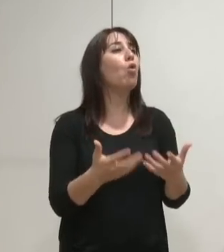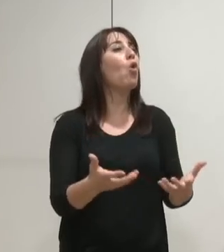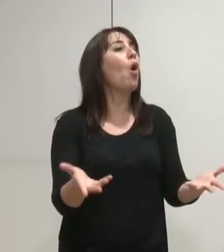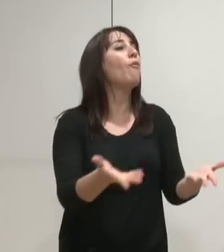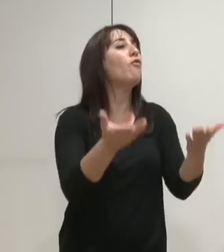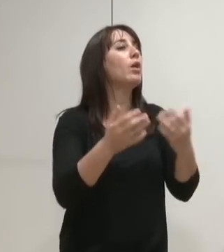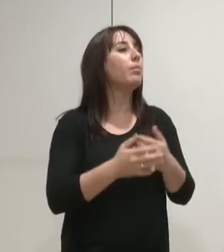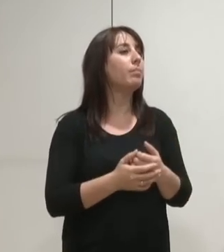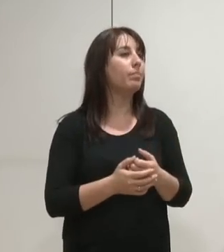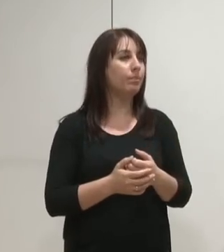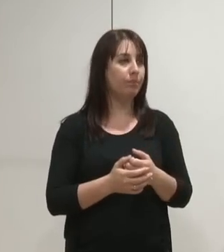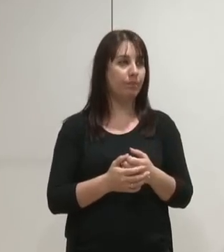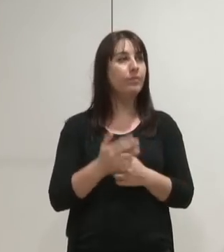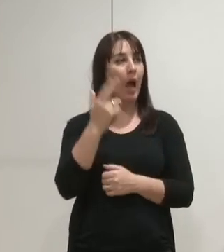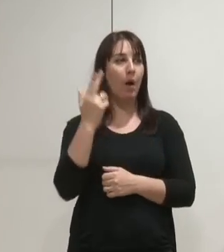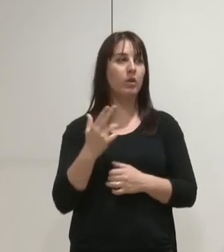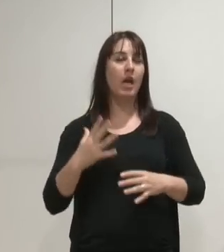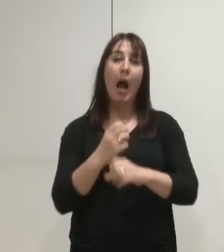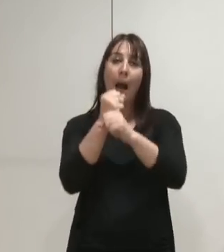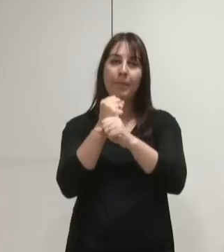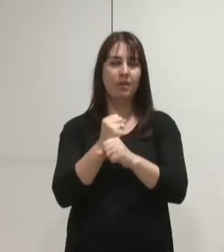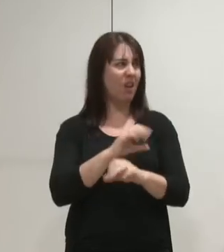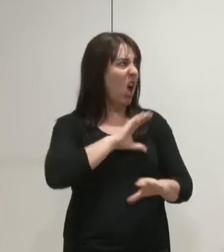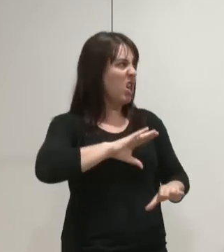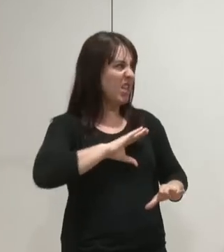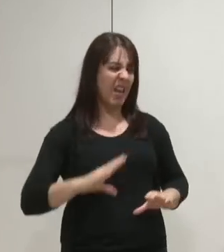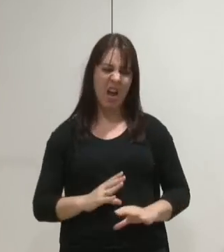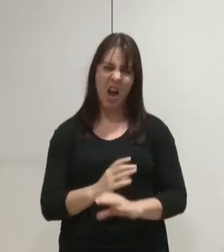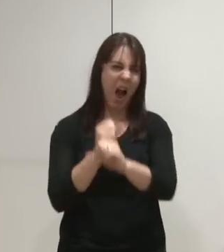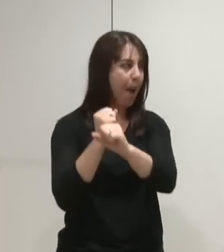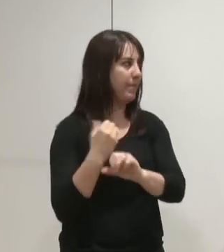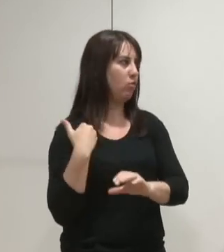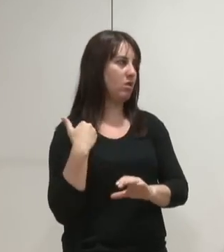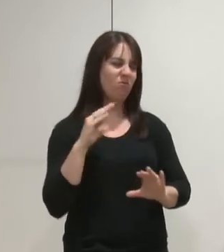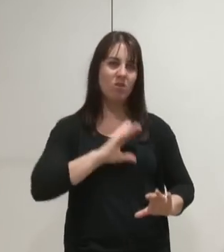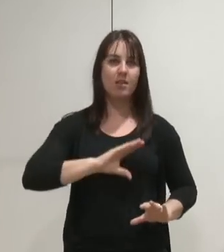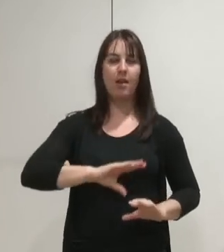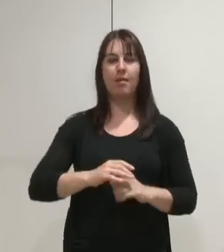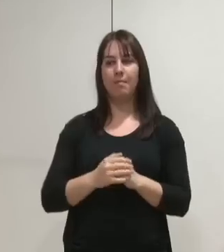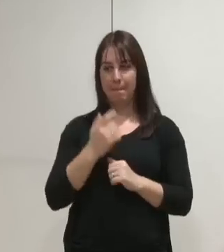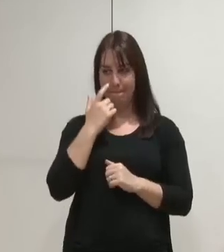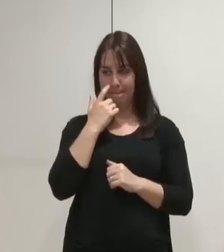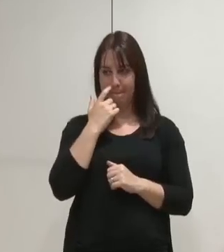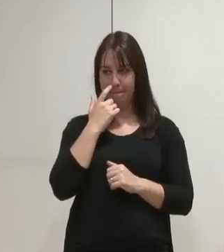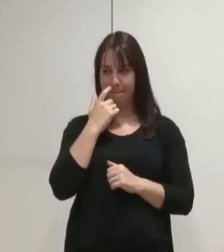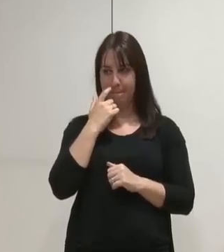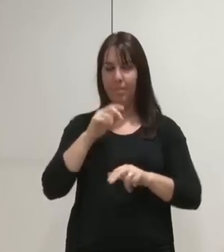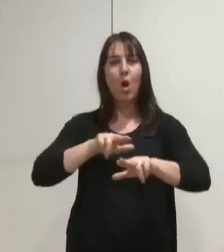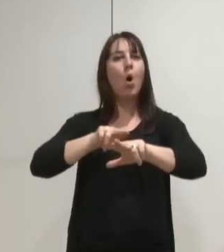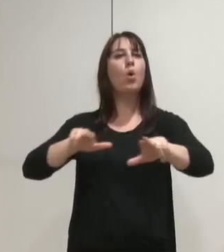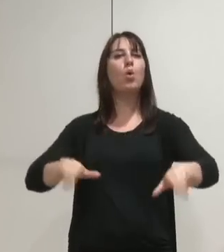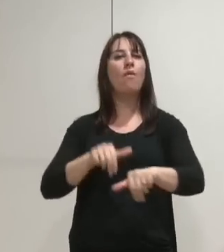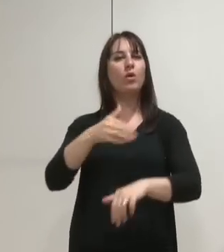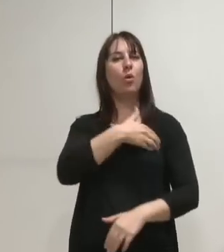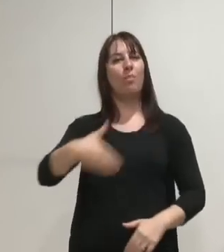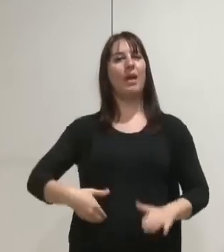allez allons-y pour un rapide exposéation faire plus rapide encore que tout à l'heure euh très rapidement les conventions signées par la